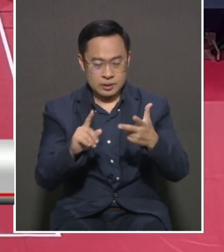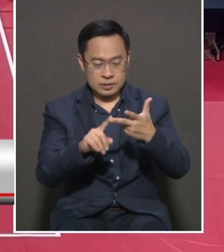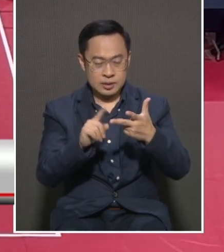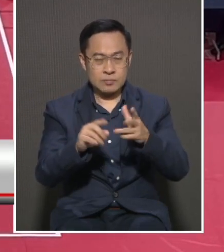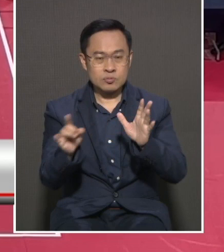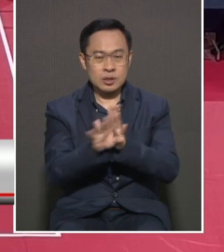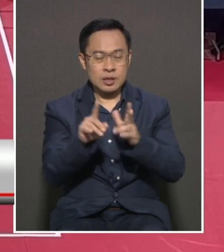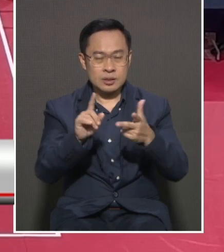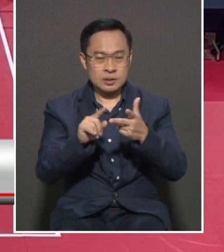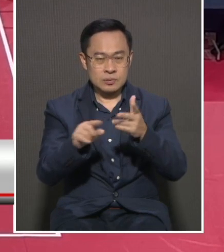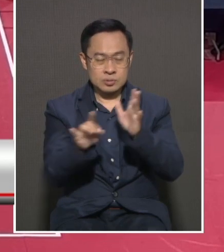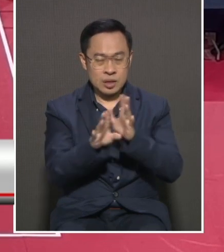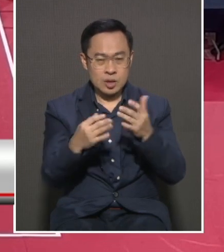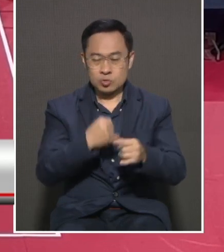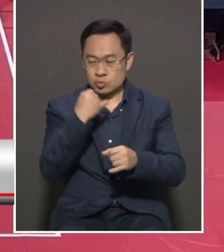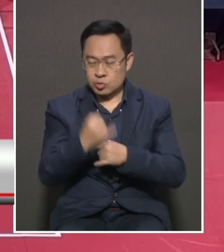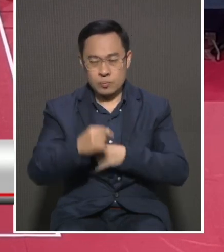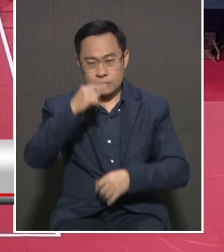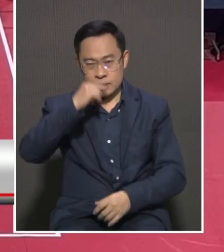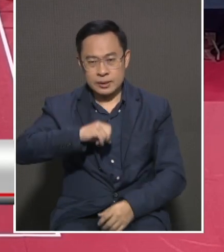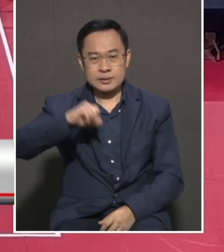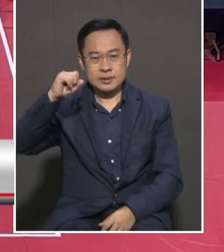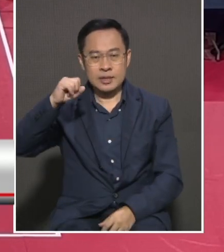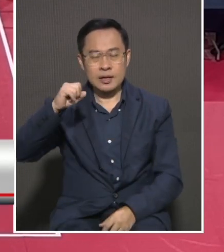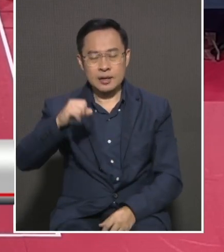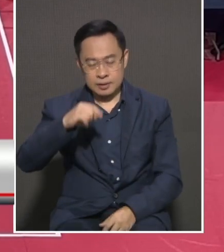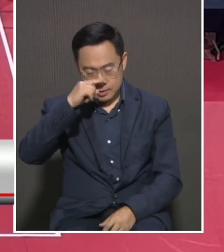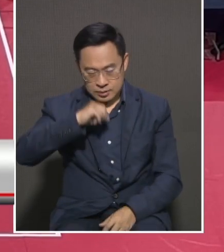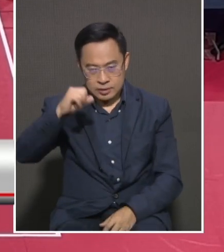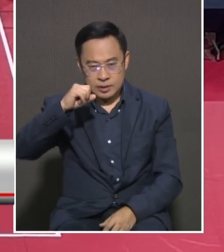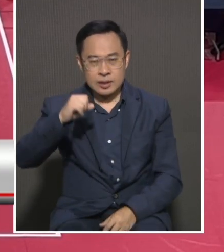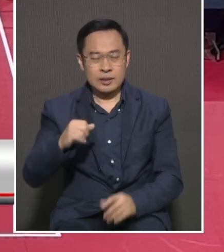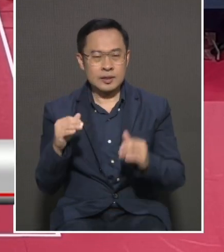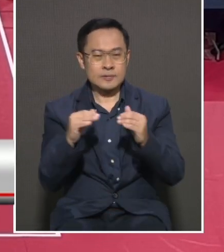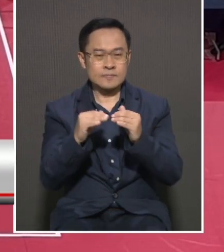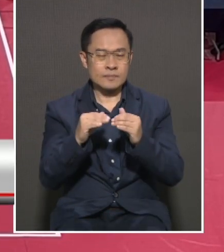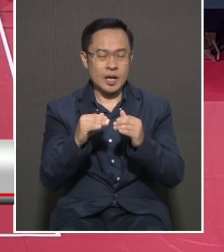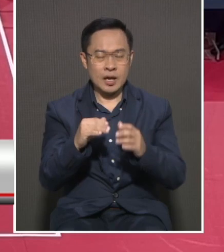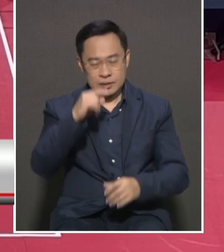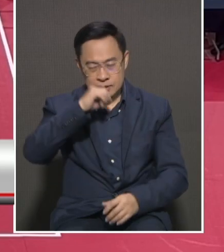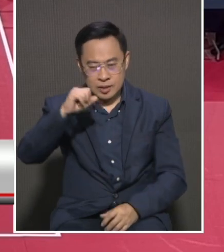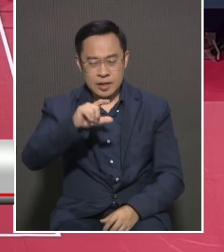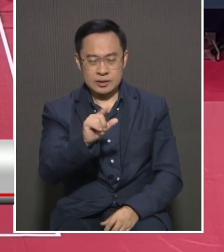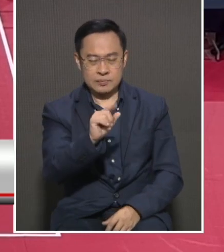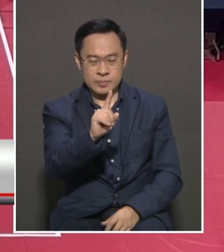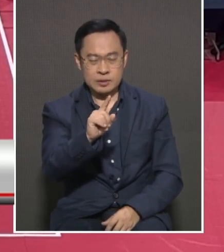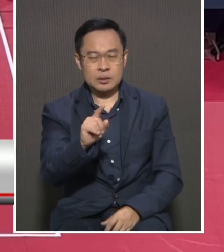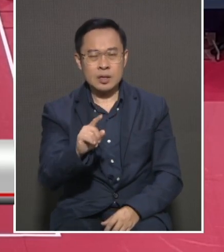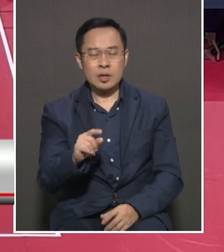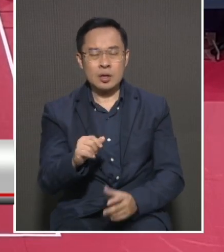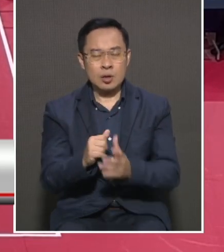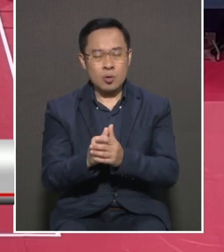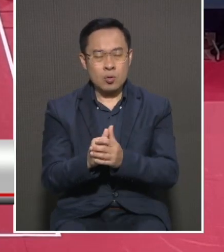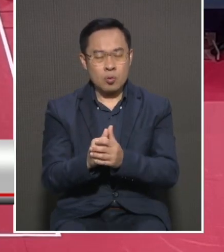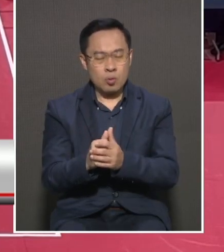ายและเซตสุดท้ายนี่ฟอร์มหรูเลยค่ะเอาชนะไปได้21-14คะแนนขาดนะคะจบเกมค่ะ